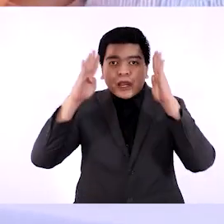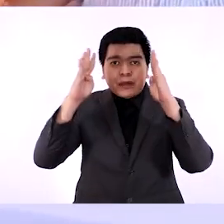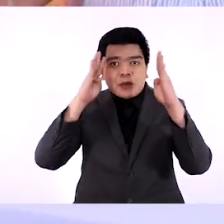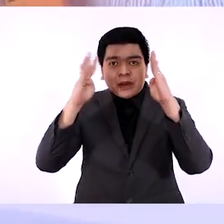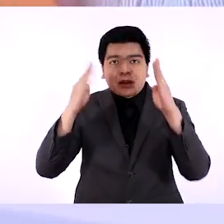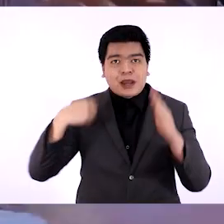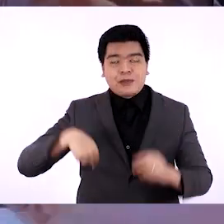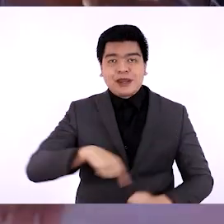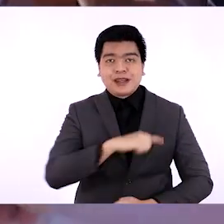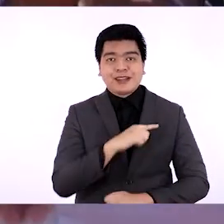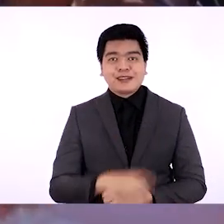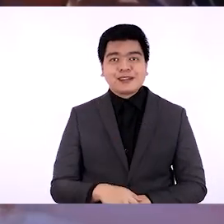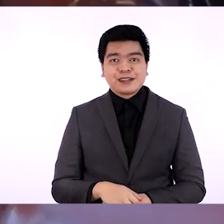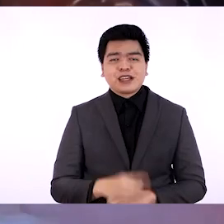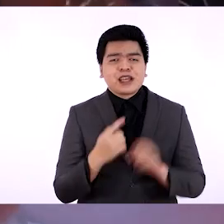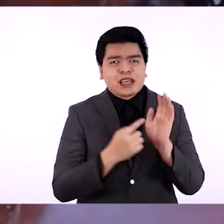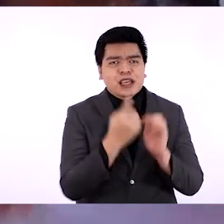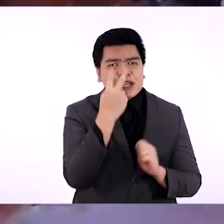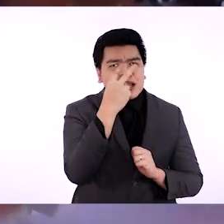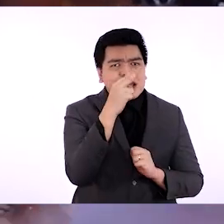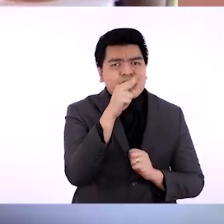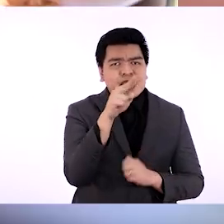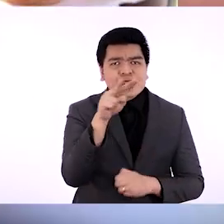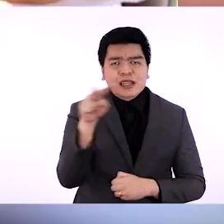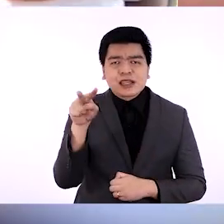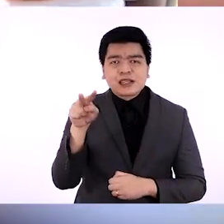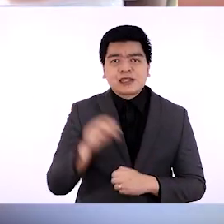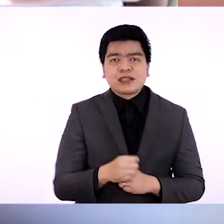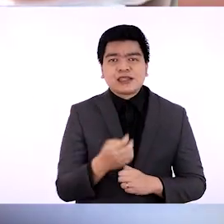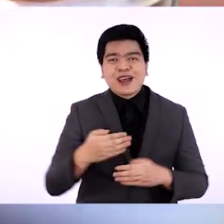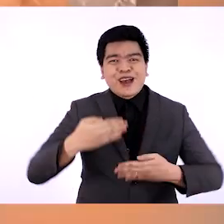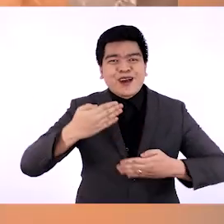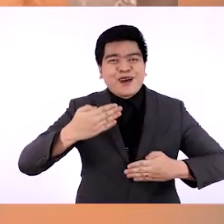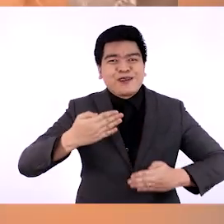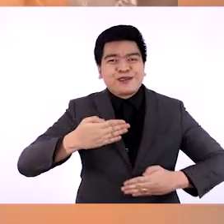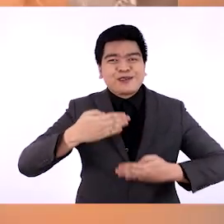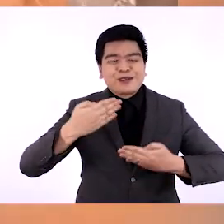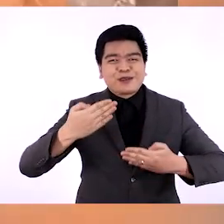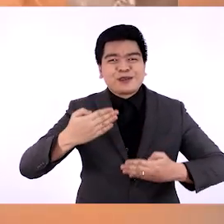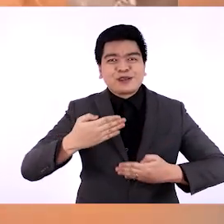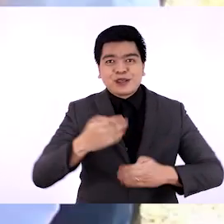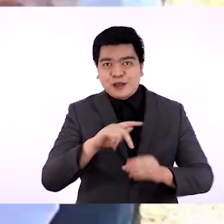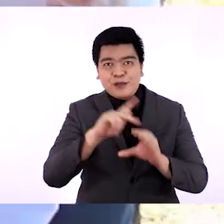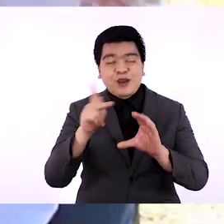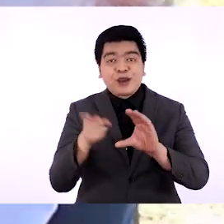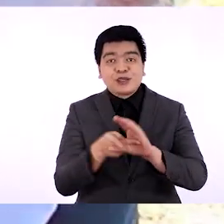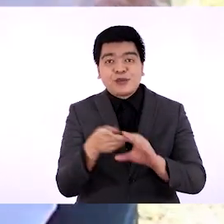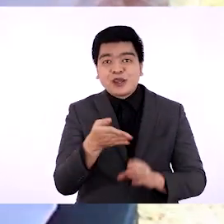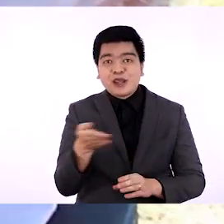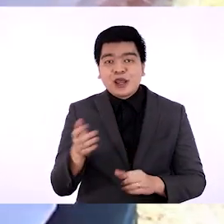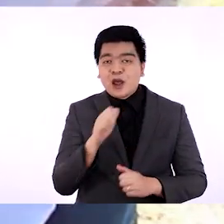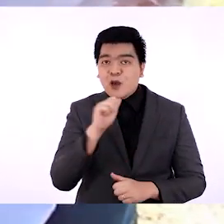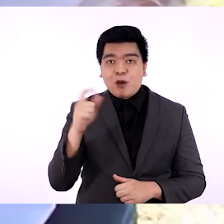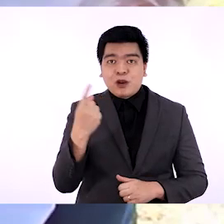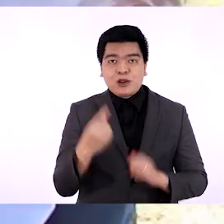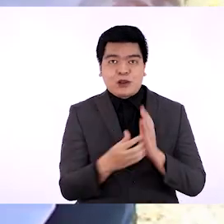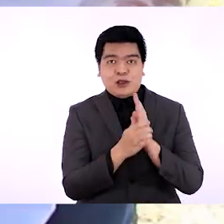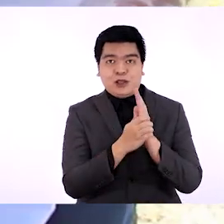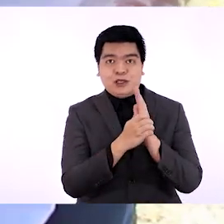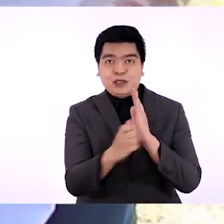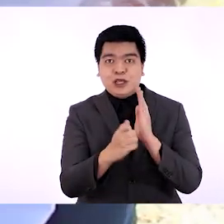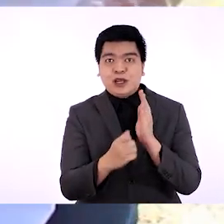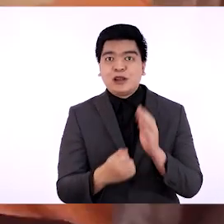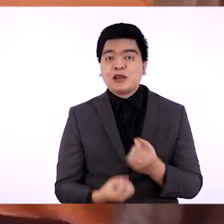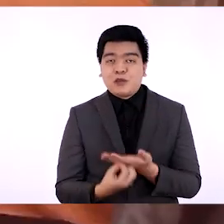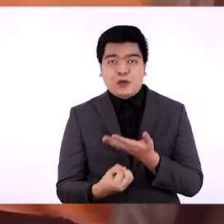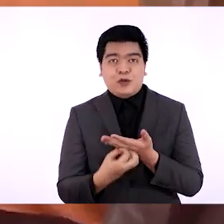bilang mga bata po. Kitang-kita ang kagalakan sa mga kadiwang dumalo dahil hindi lamang ang kanilang talento sa food